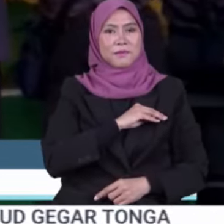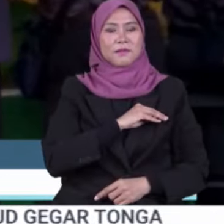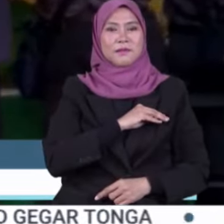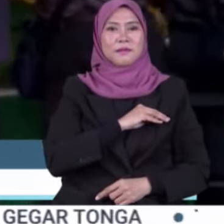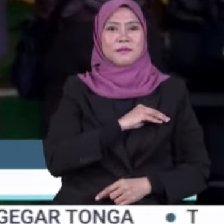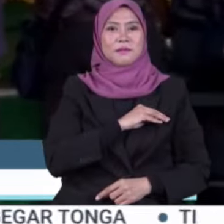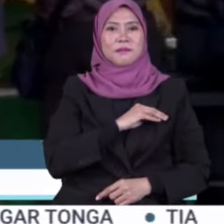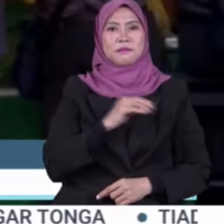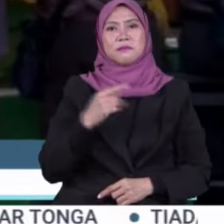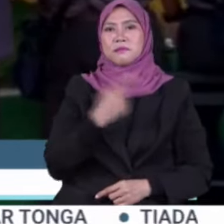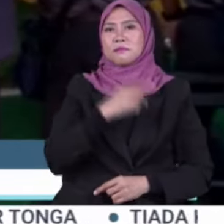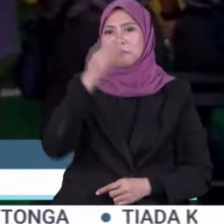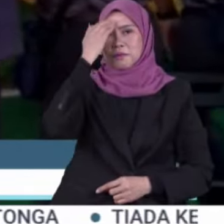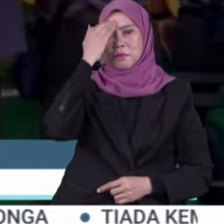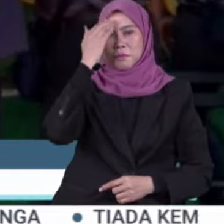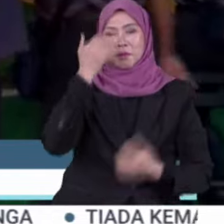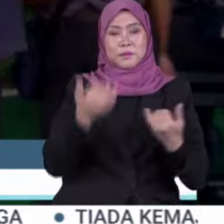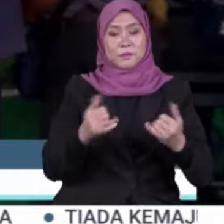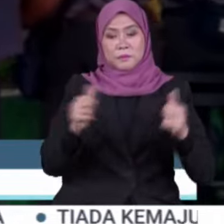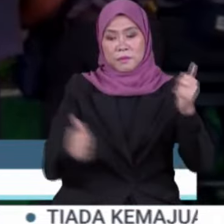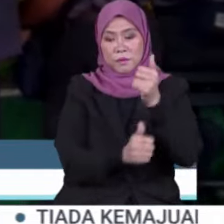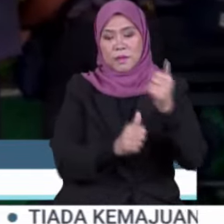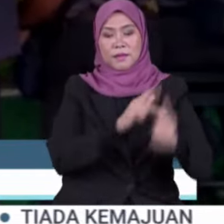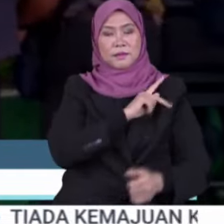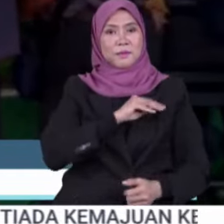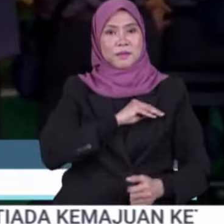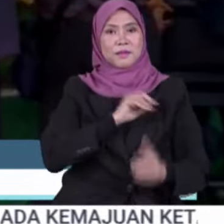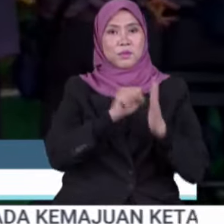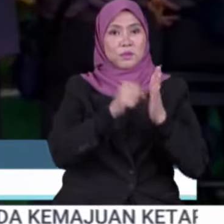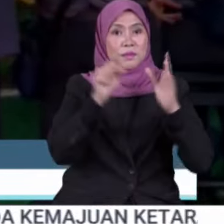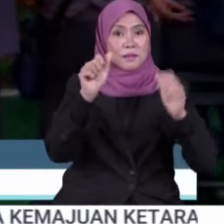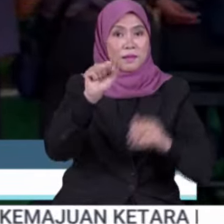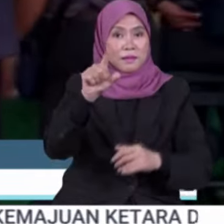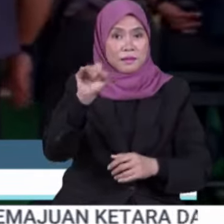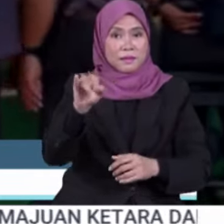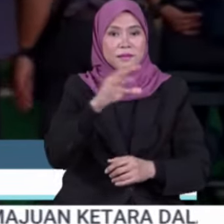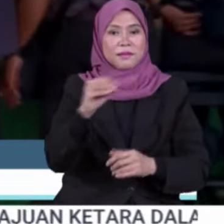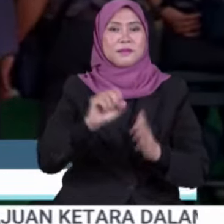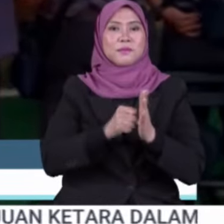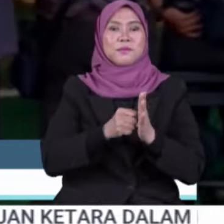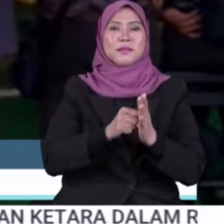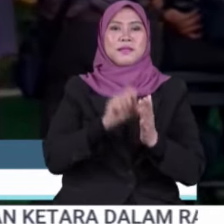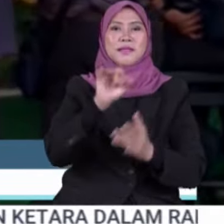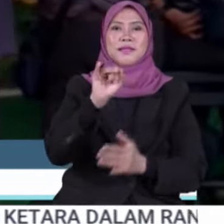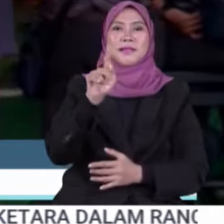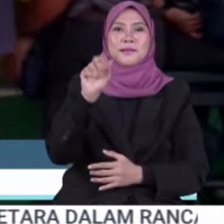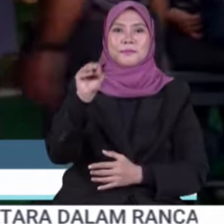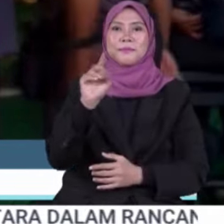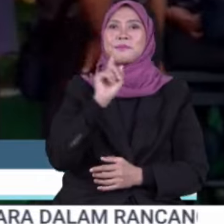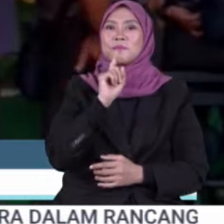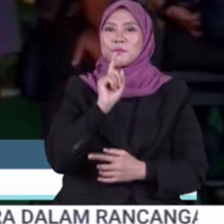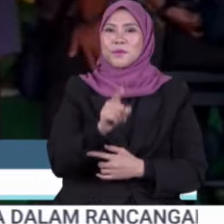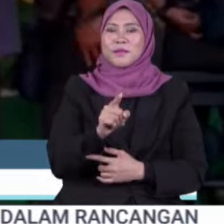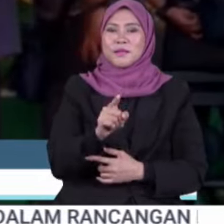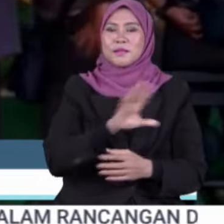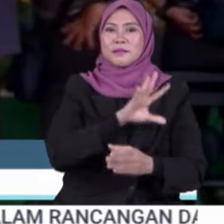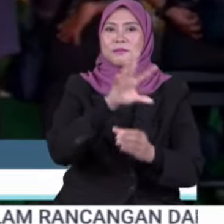kita tahu kementerian ini ada Kementerian Sumber Asli, Alam Sekitar dan Perubahan Iklim. Dan dia melibatkan orang kata satu